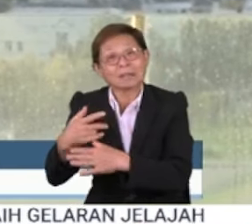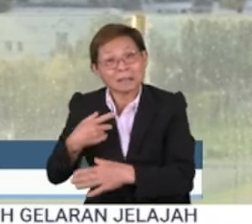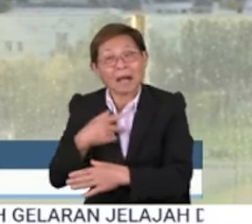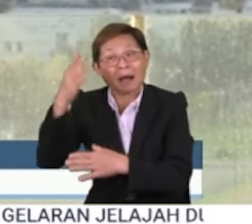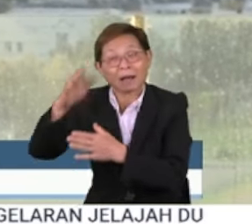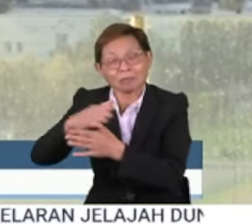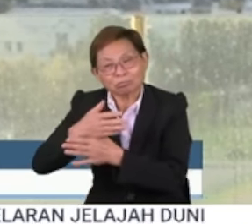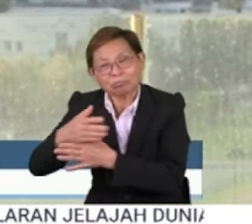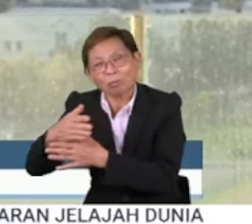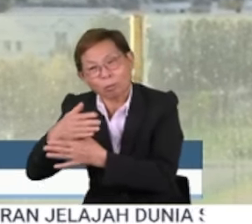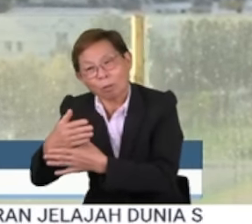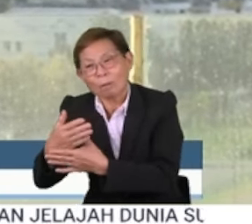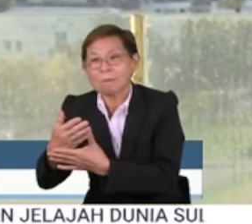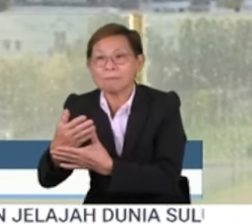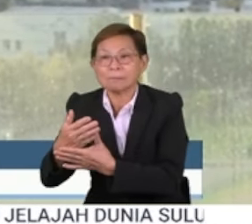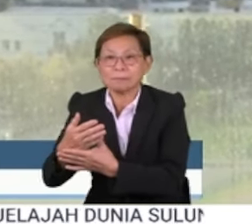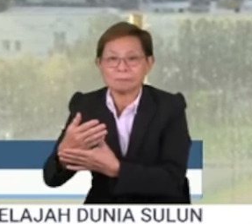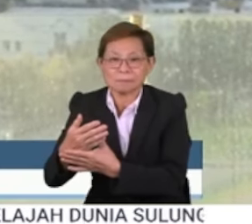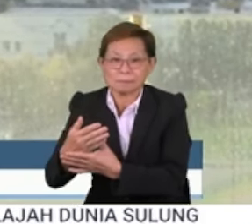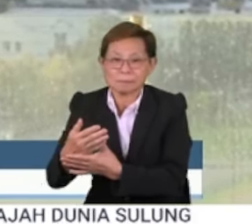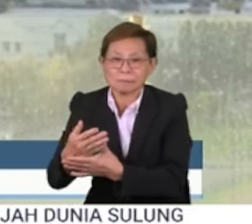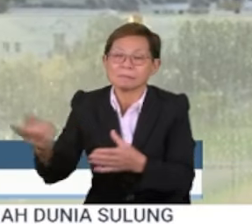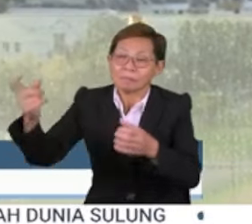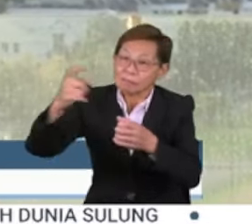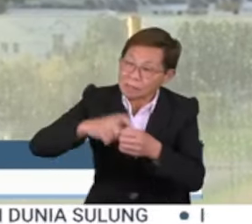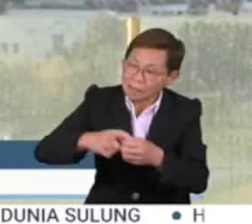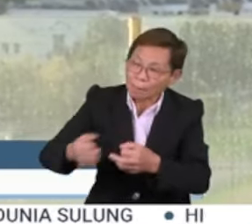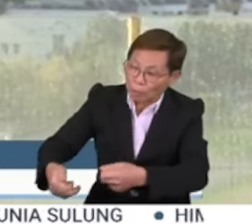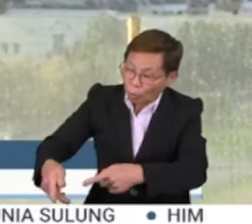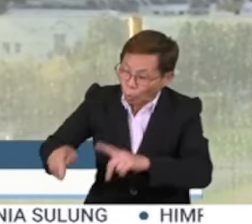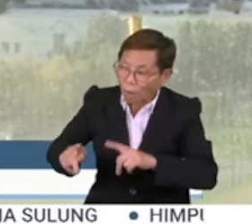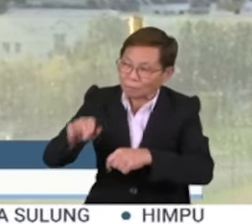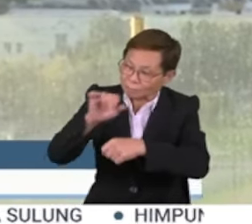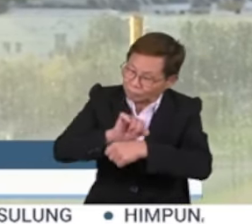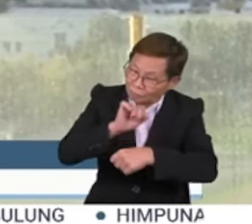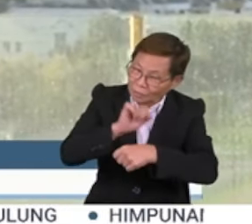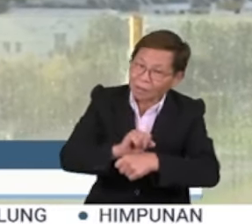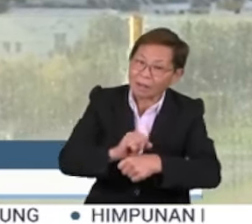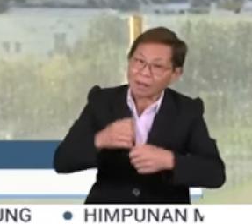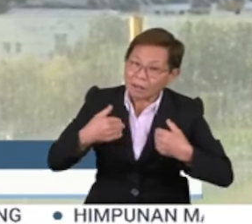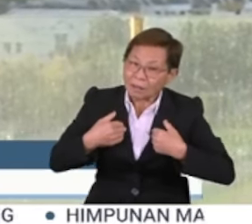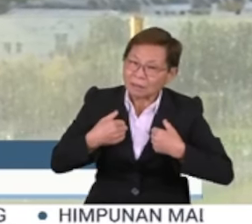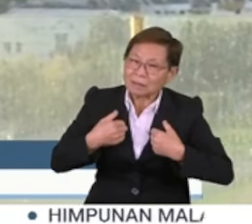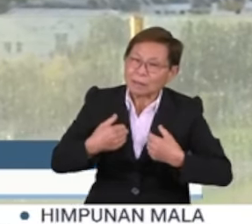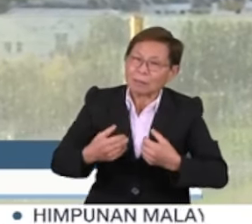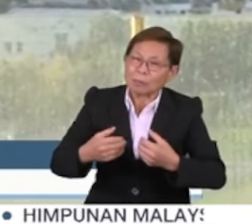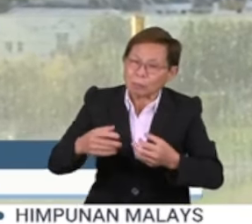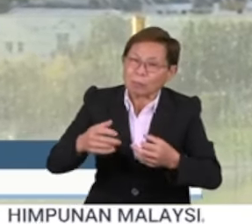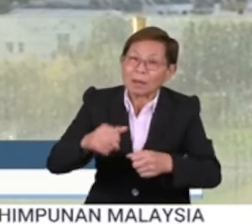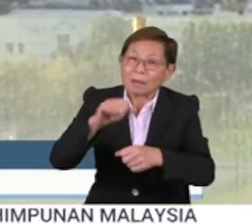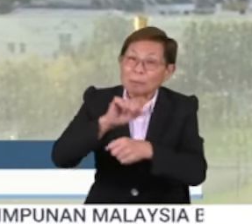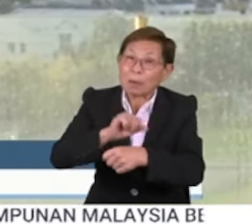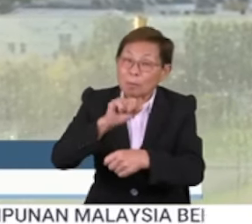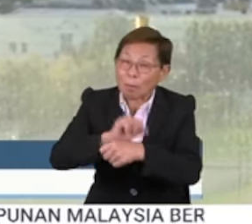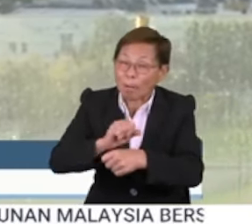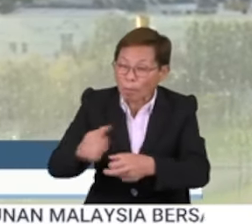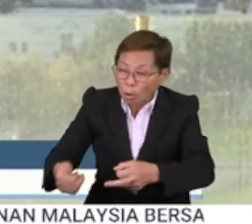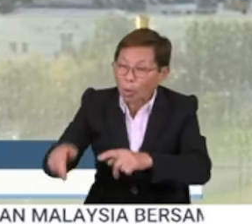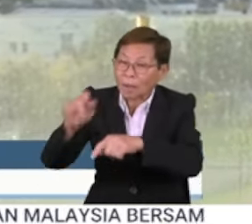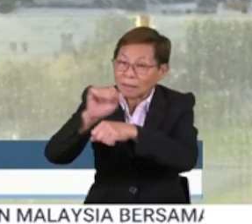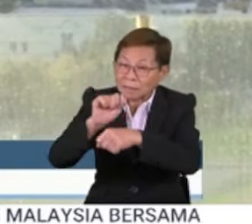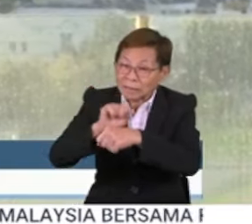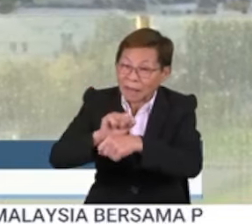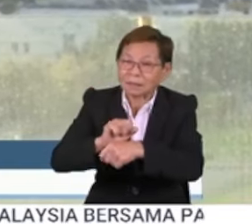tentang bukan hanya tentang peluang pekerjaan yang sering mereka tanya, iaitu tentang